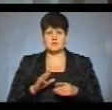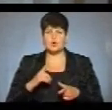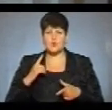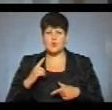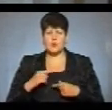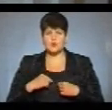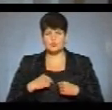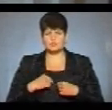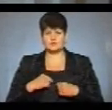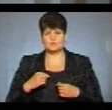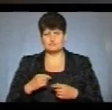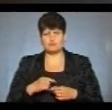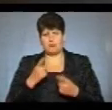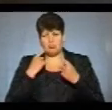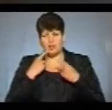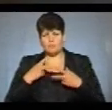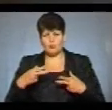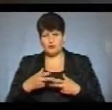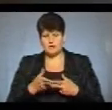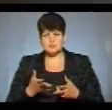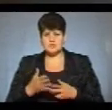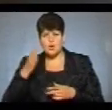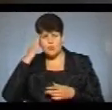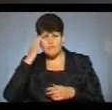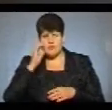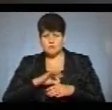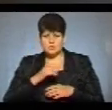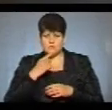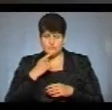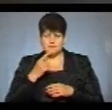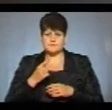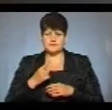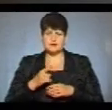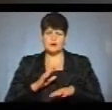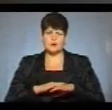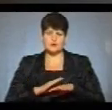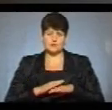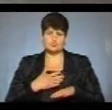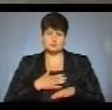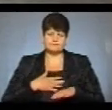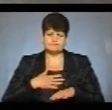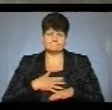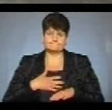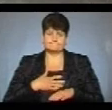плакав, порізали на ньому костюм. Голова, казав, болить. Голова із руку дуже переживав.